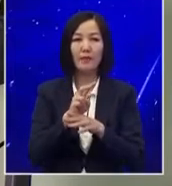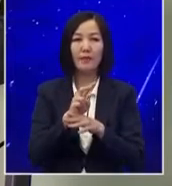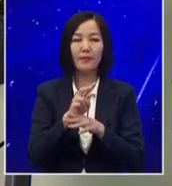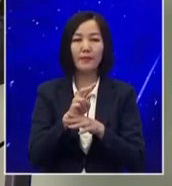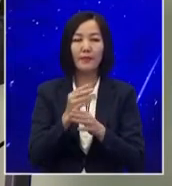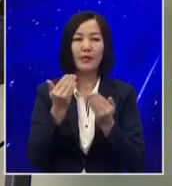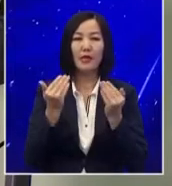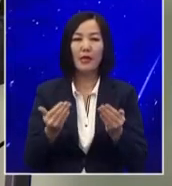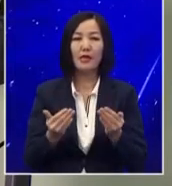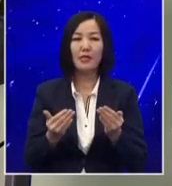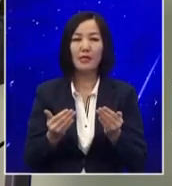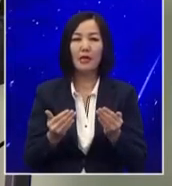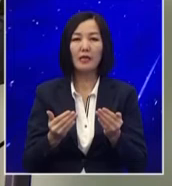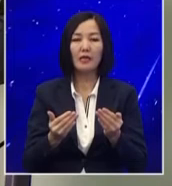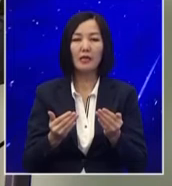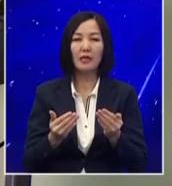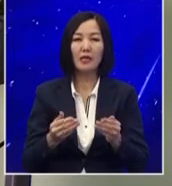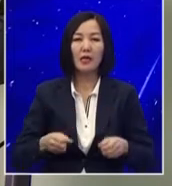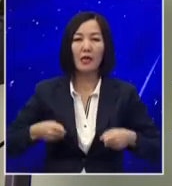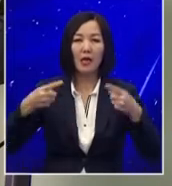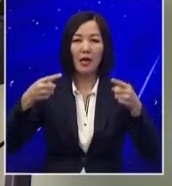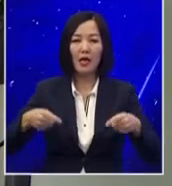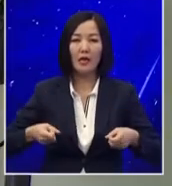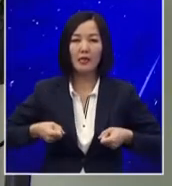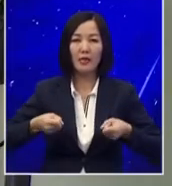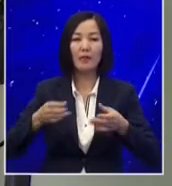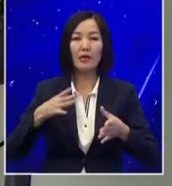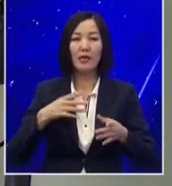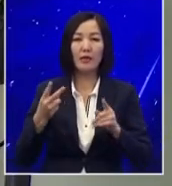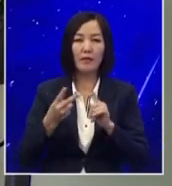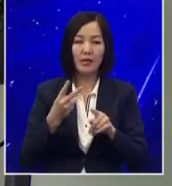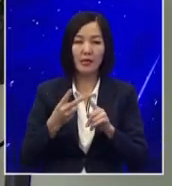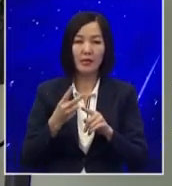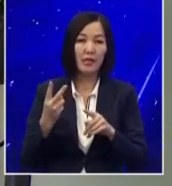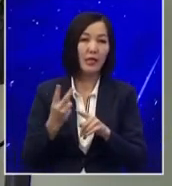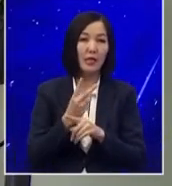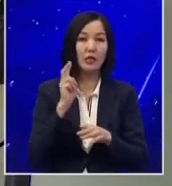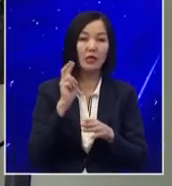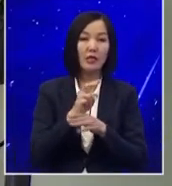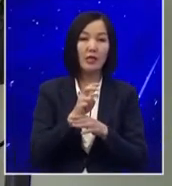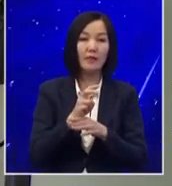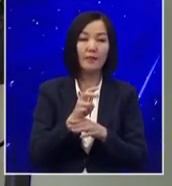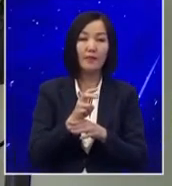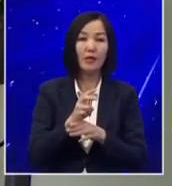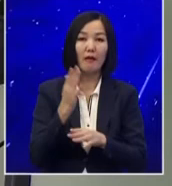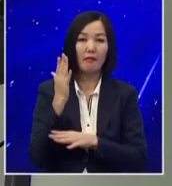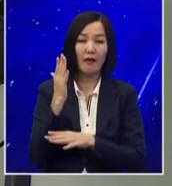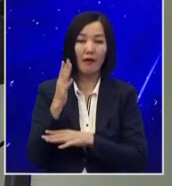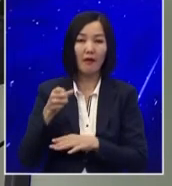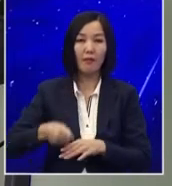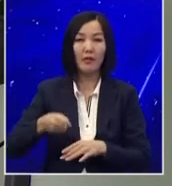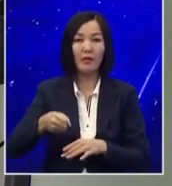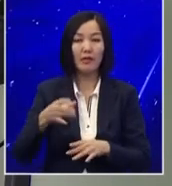қазір таяқпен, бір таяқты тастап, соған үйреніп жатырмыз. Азаннан кешке дейін осы жерде жаттығамыз. Массаж, ЛФК-сы